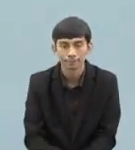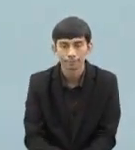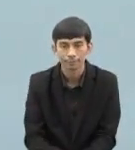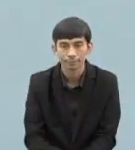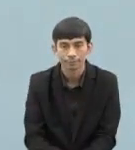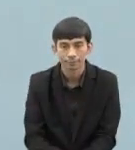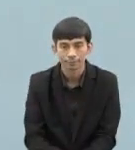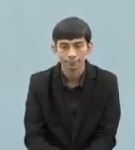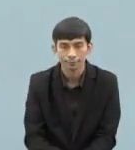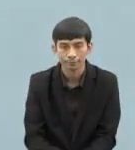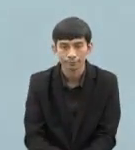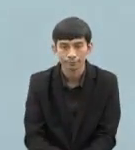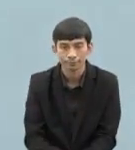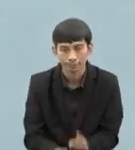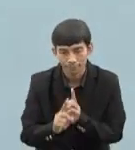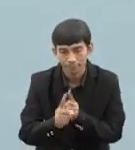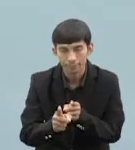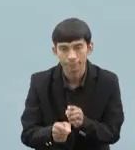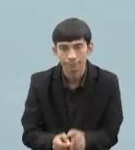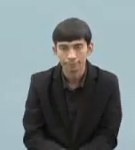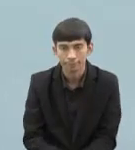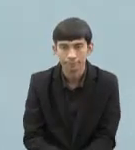Chà, chim lao con.